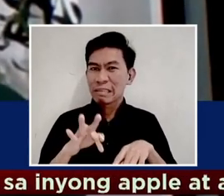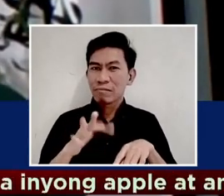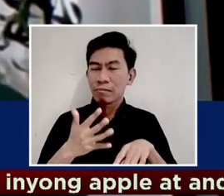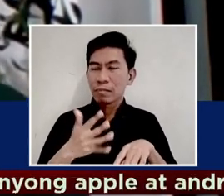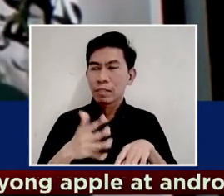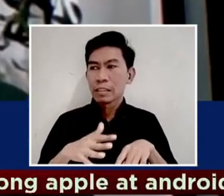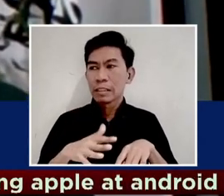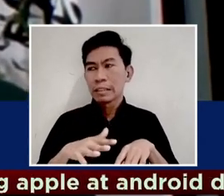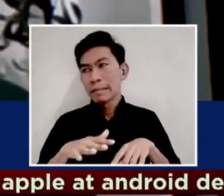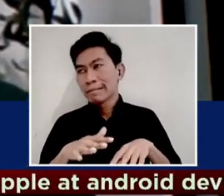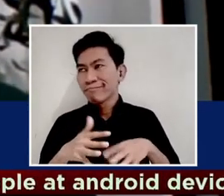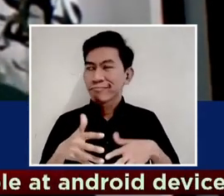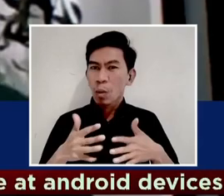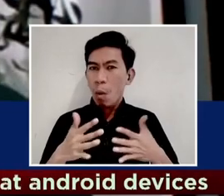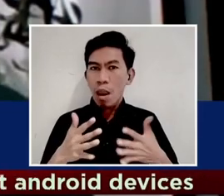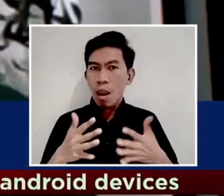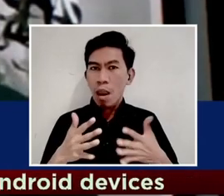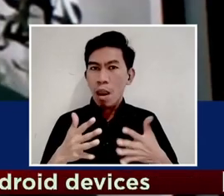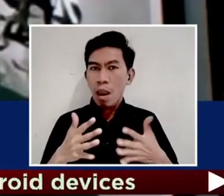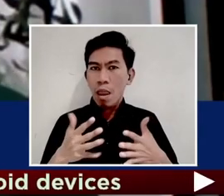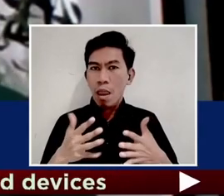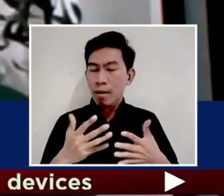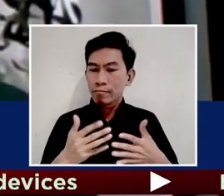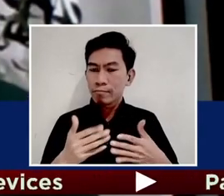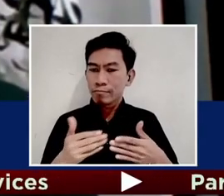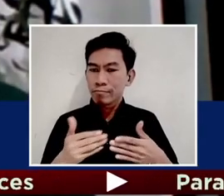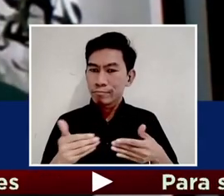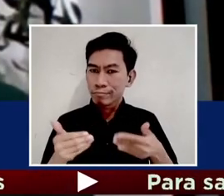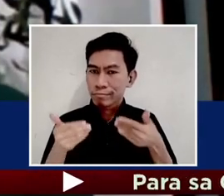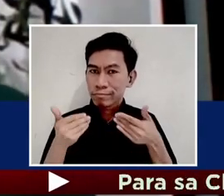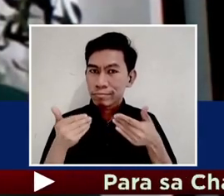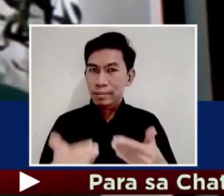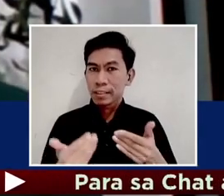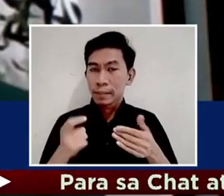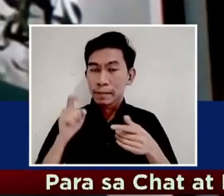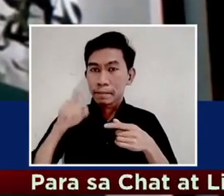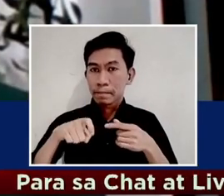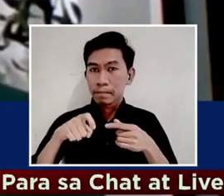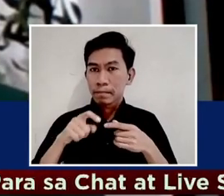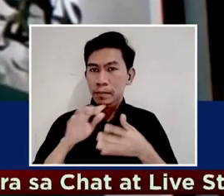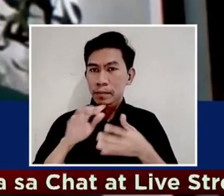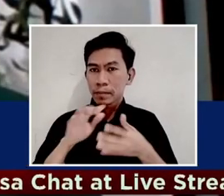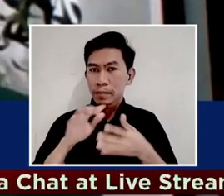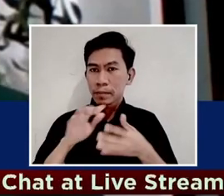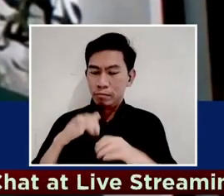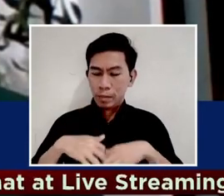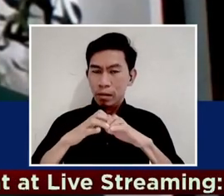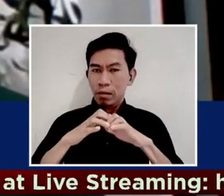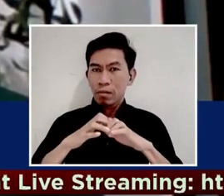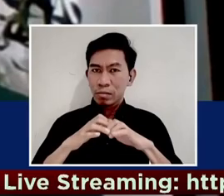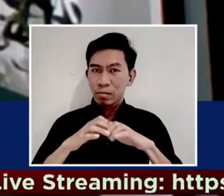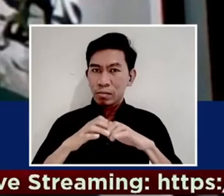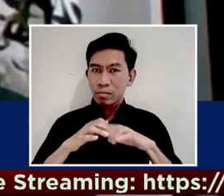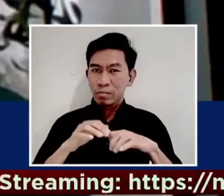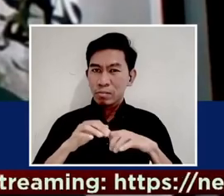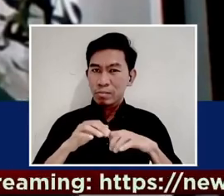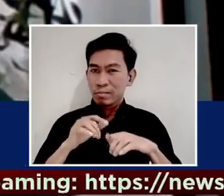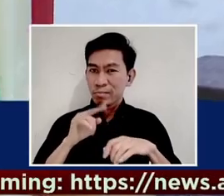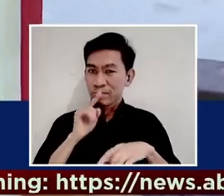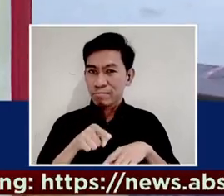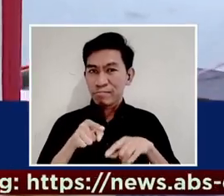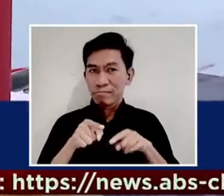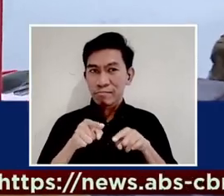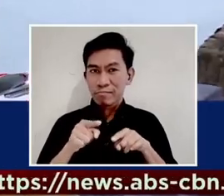yung malinis yung hangarin mong maiayos, talagang hindi ilalagay sa tamang